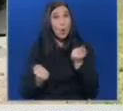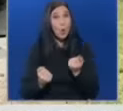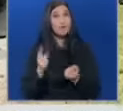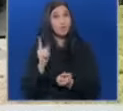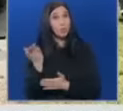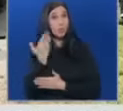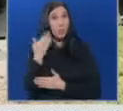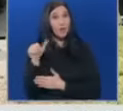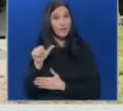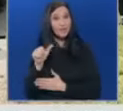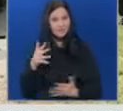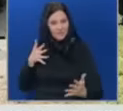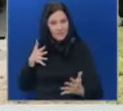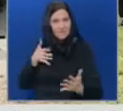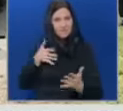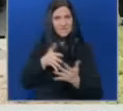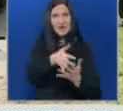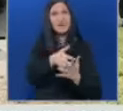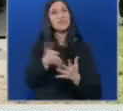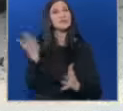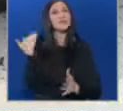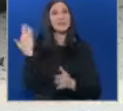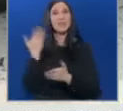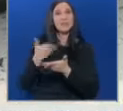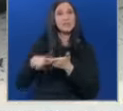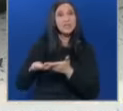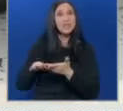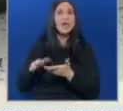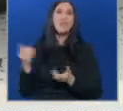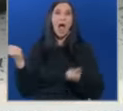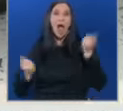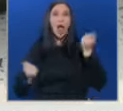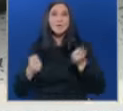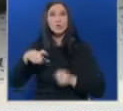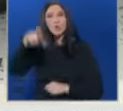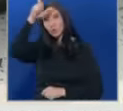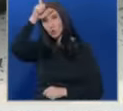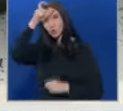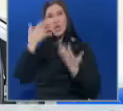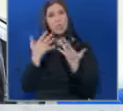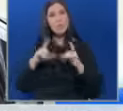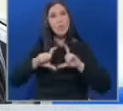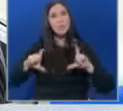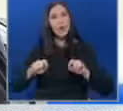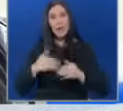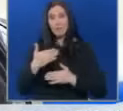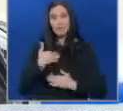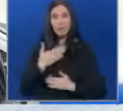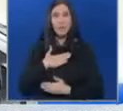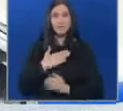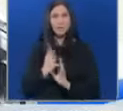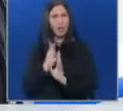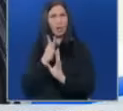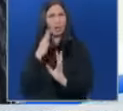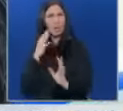пътувал Атанасов, се е врязала в задната част на тежкотоварен камион с турска регистрация. Пред мен имаше колона